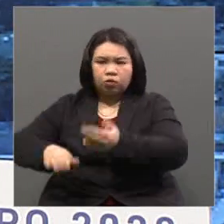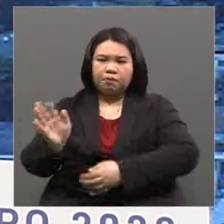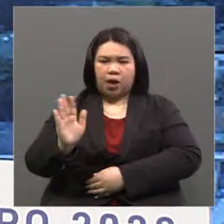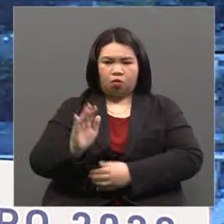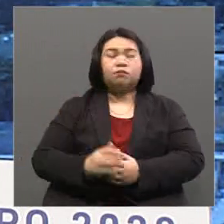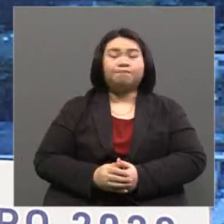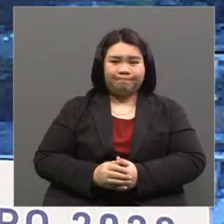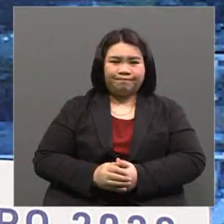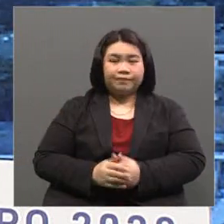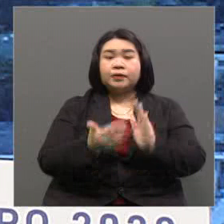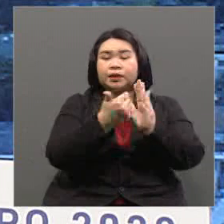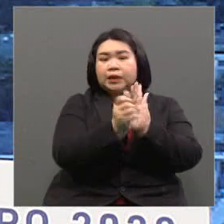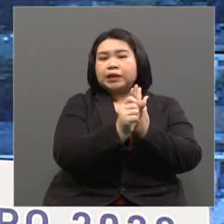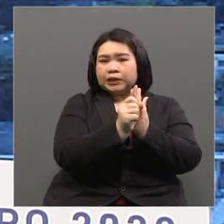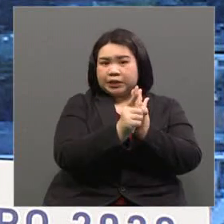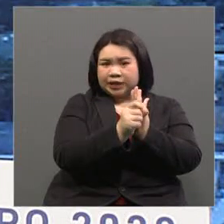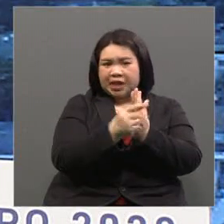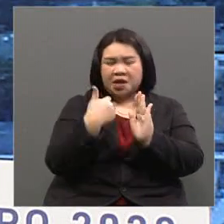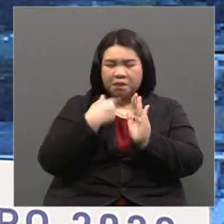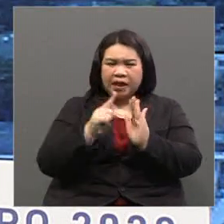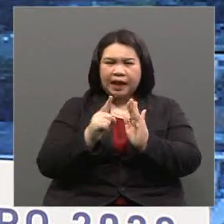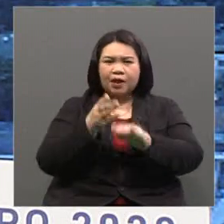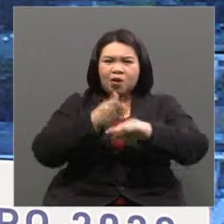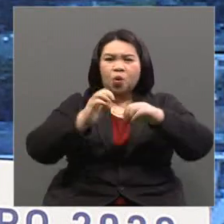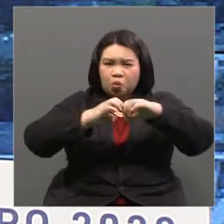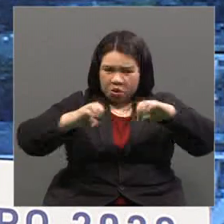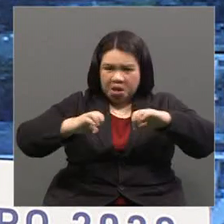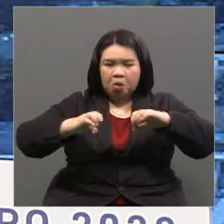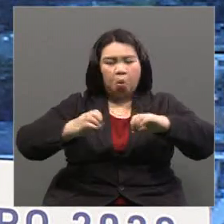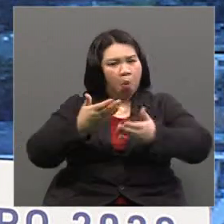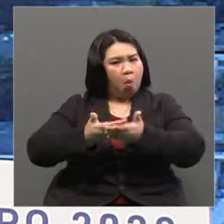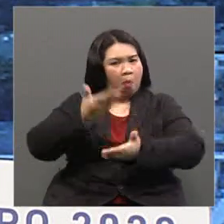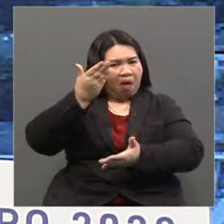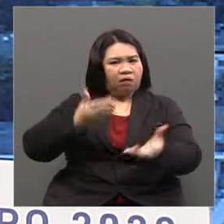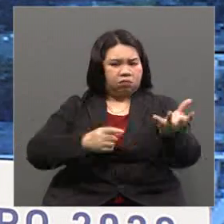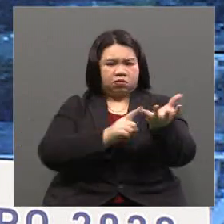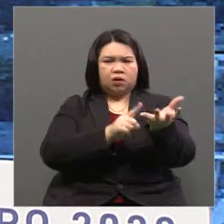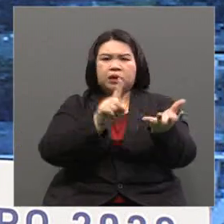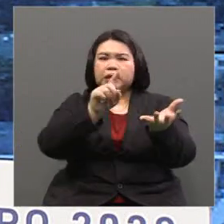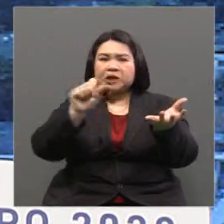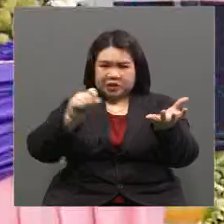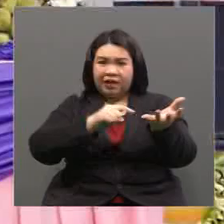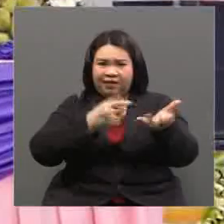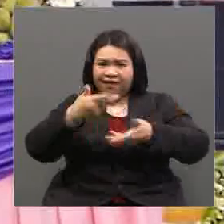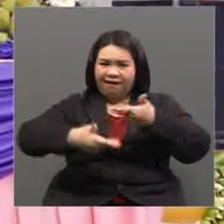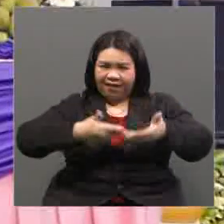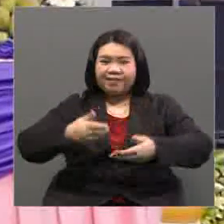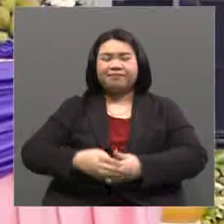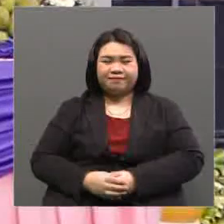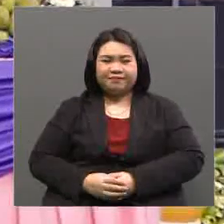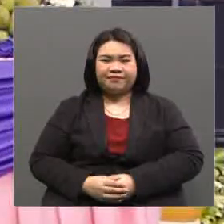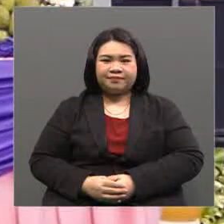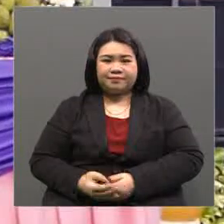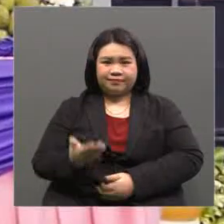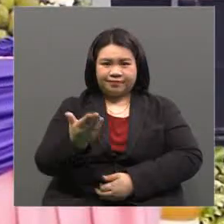ในส่วนอีสานใต้เองมีการประมูลทุเรียนภูเขาไฟราคาประมูลสูงถึงลูกละ100,000บาทเลยทีเดียวพาไปดู